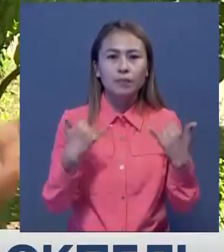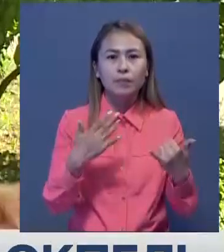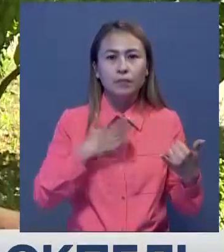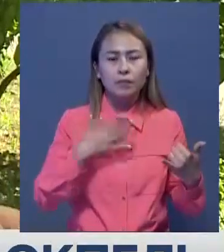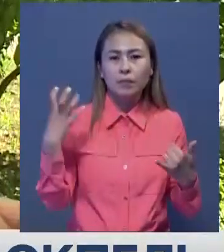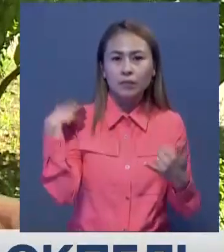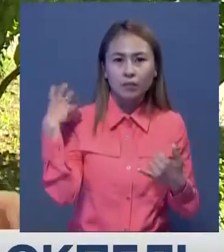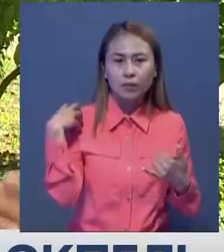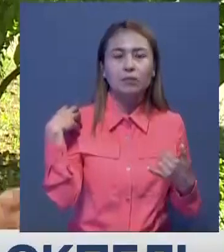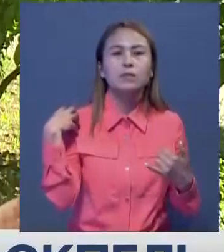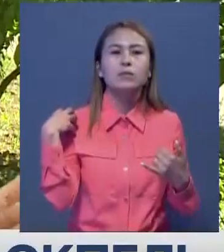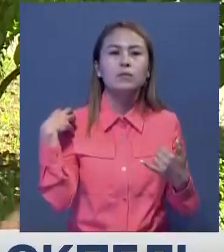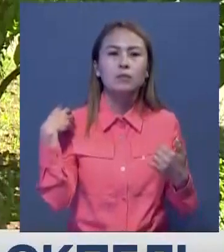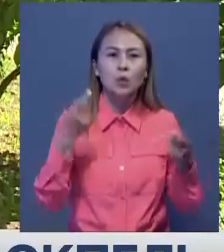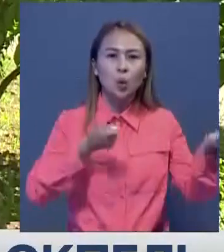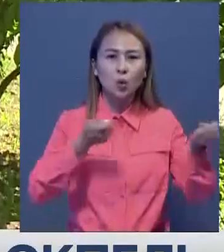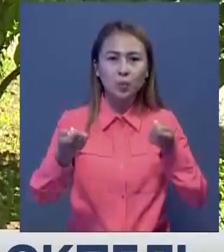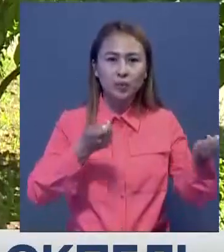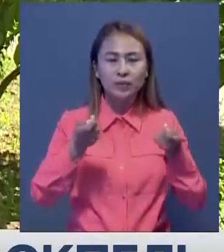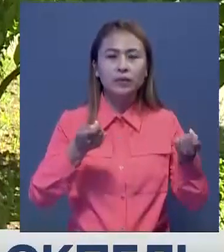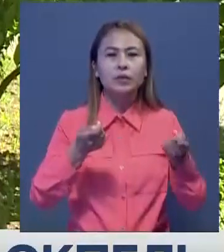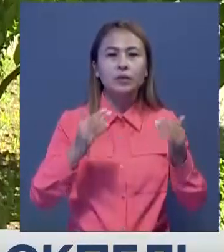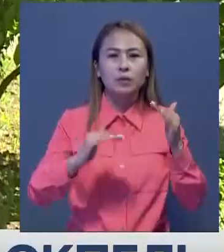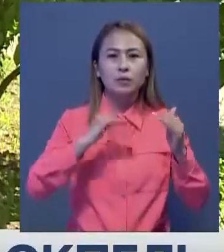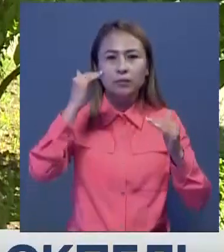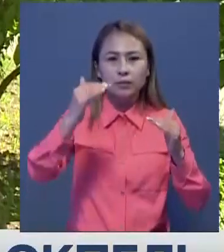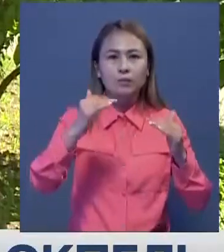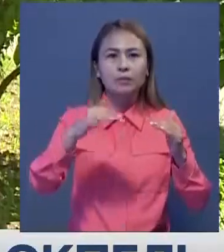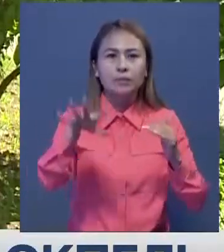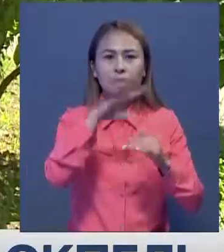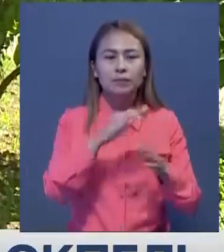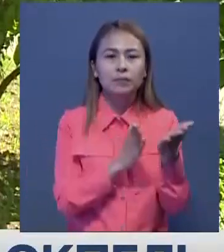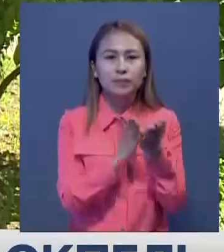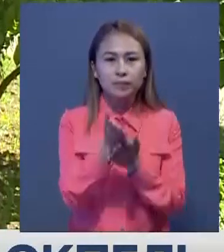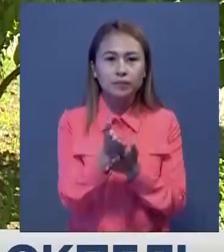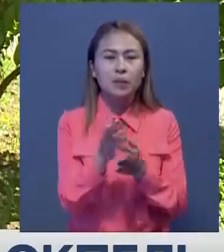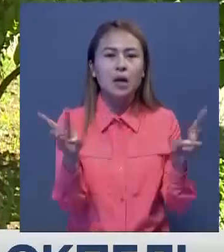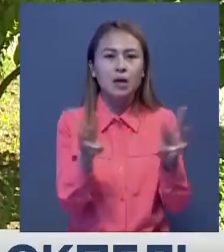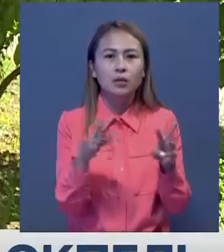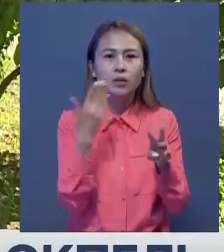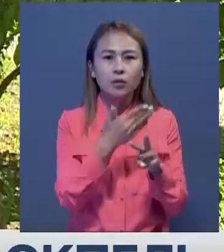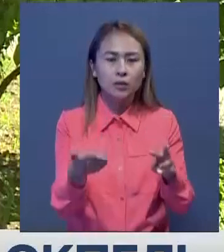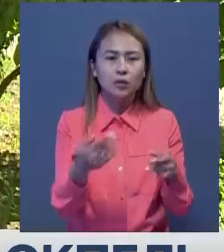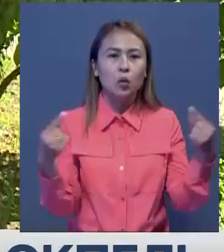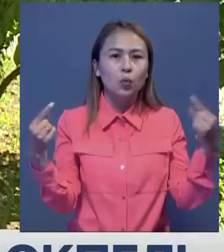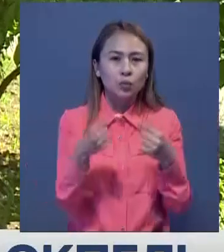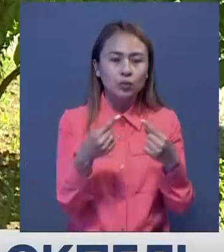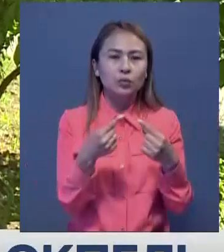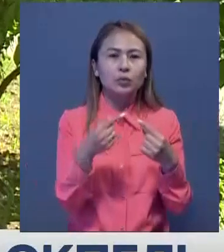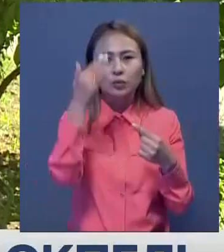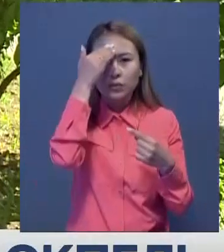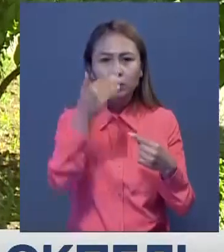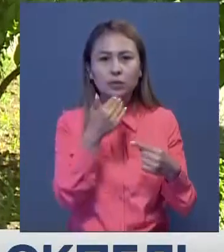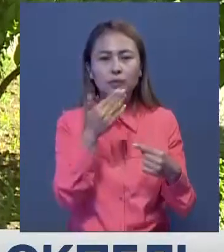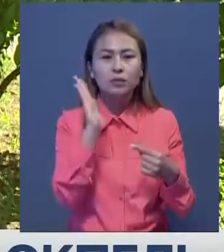біздің бастық, управлениедегі Тимур Маатович, біз әкімде болдық. Әкім бұл сұрақты конкретно осы жазда